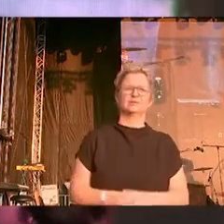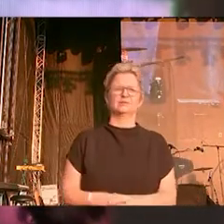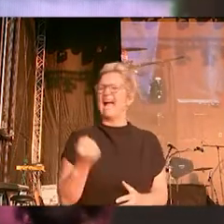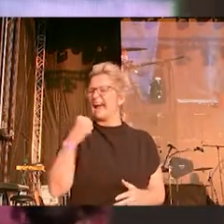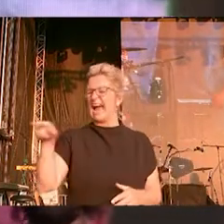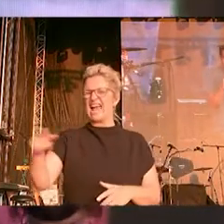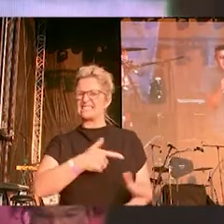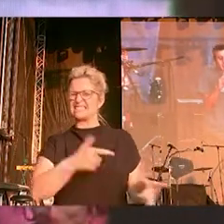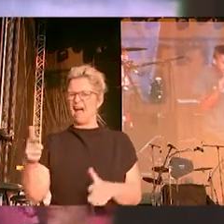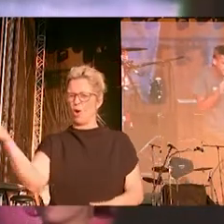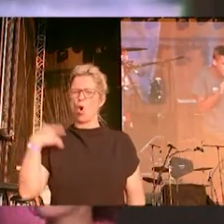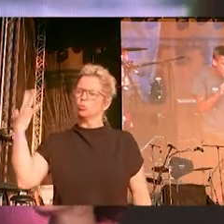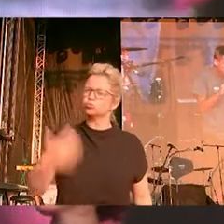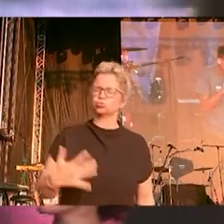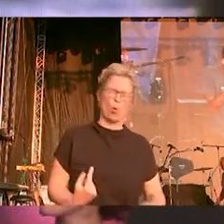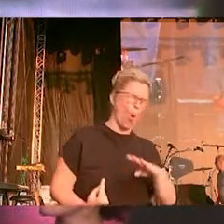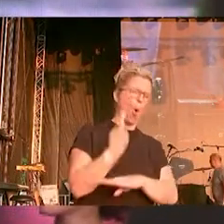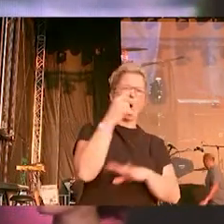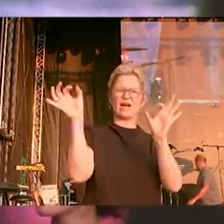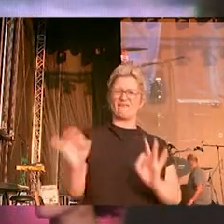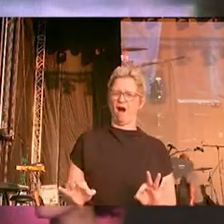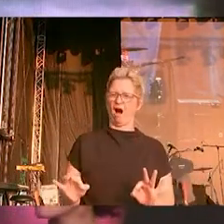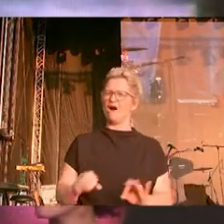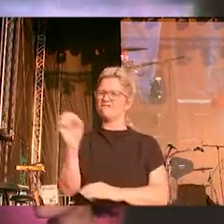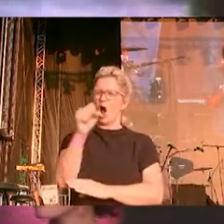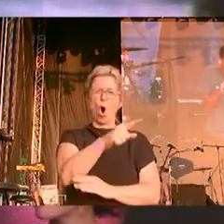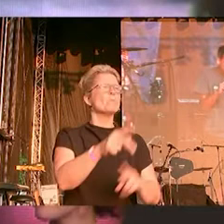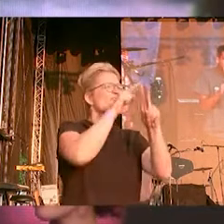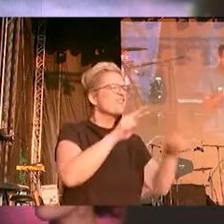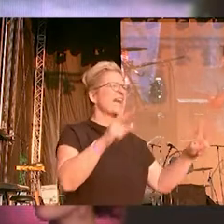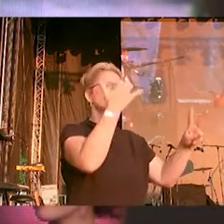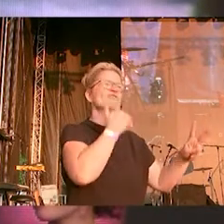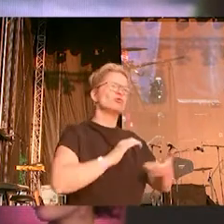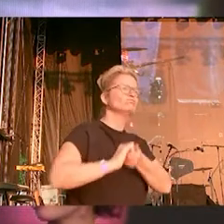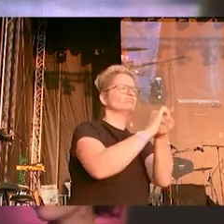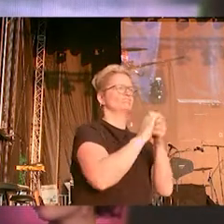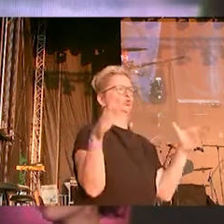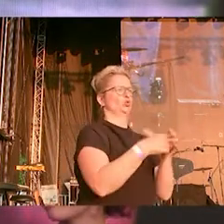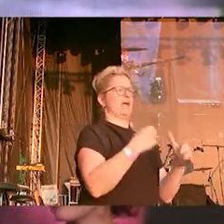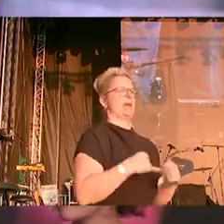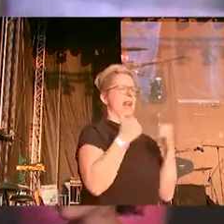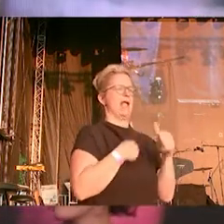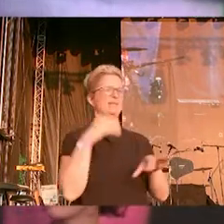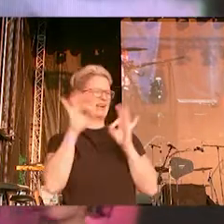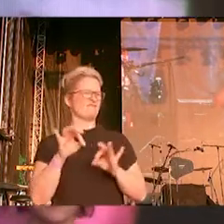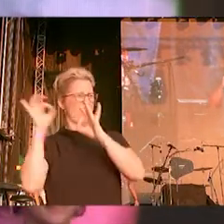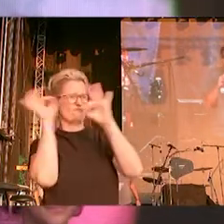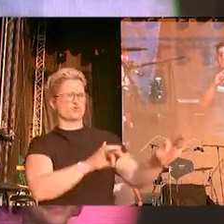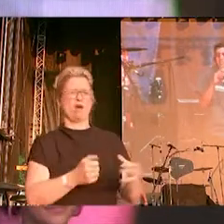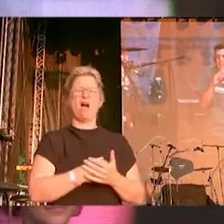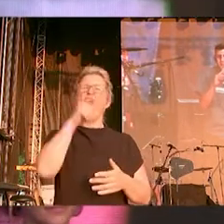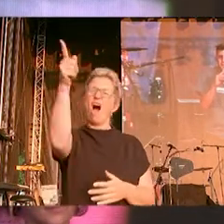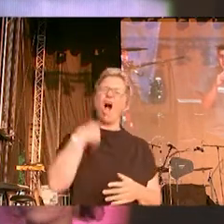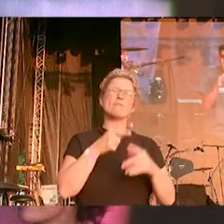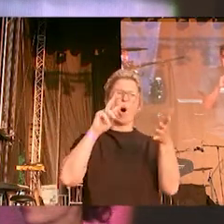Rechter Terror, das ist die größte Gefahr für das friedliche Zusammenleben in Deutschland. Doch Politik und Sicherheitsbehörden versagen